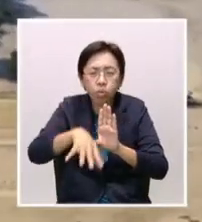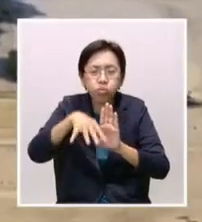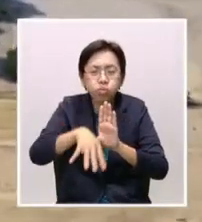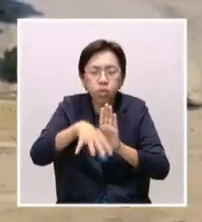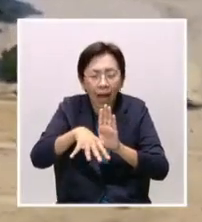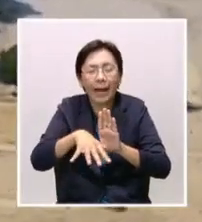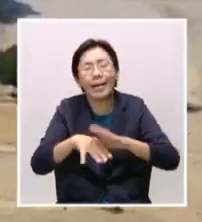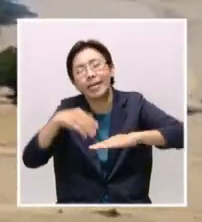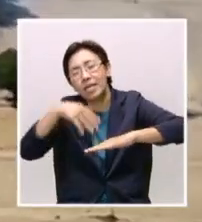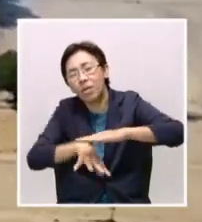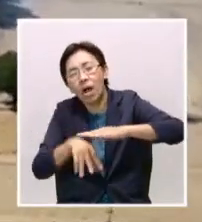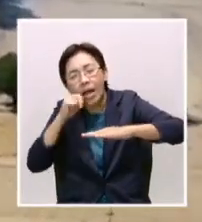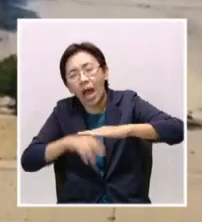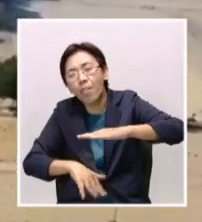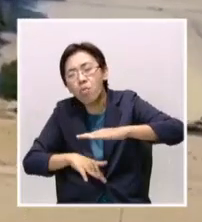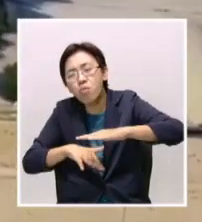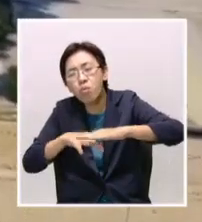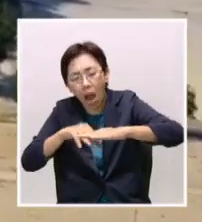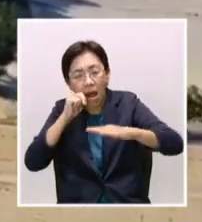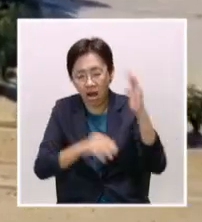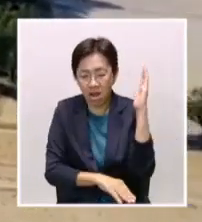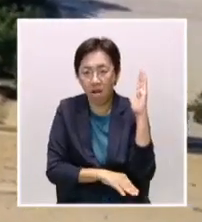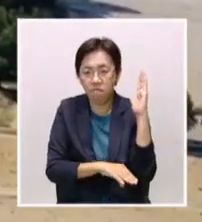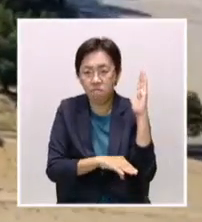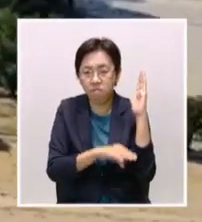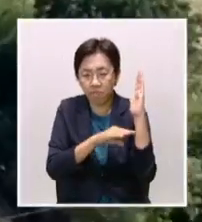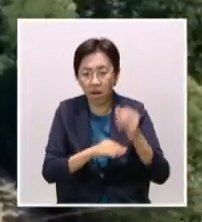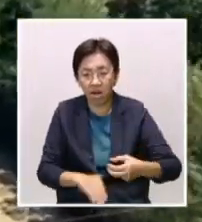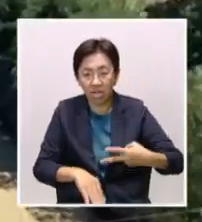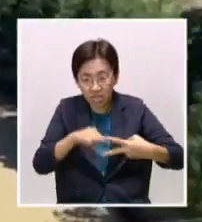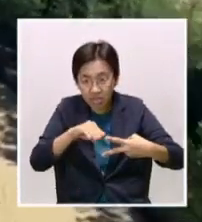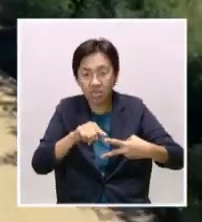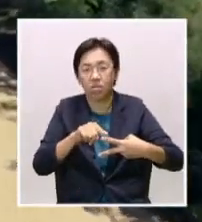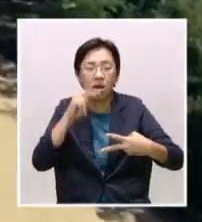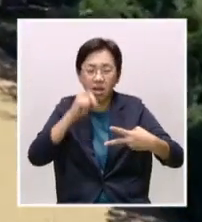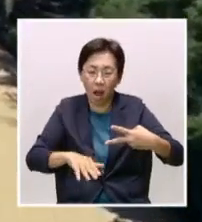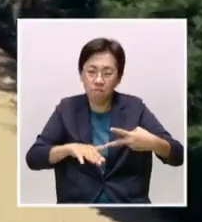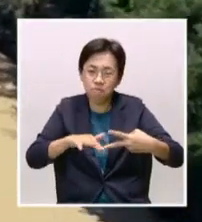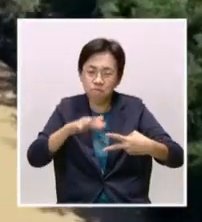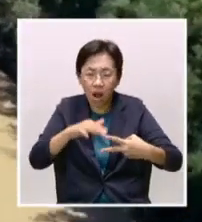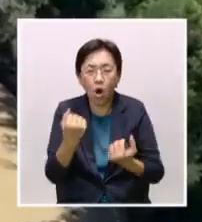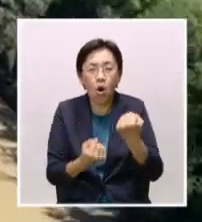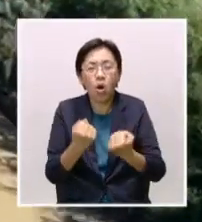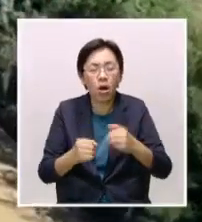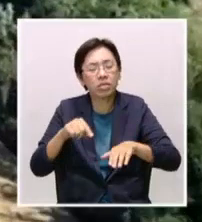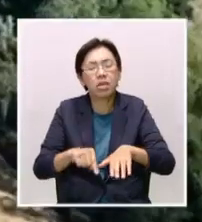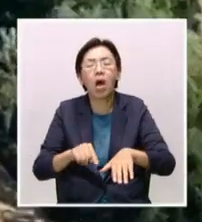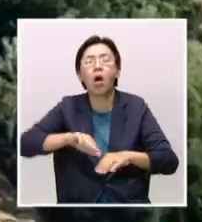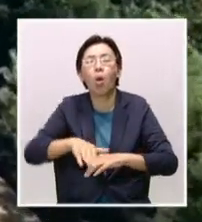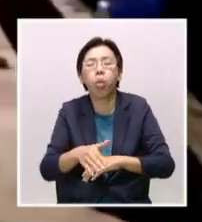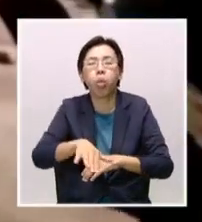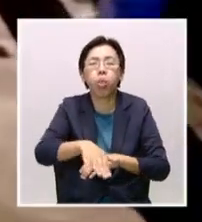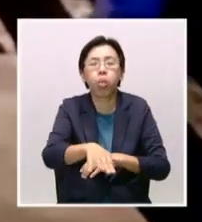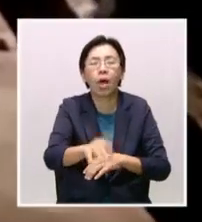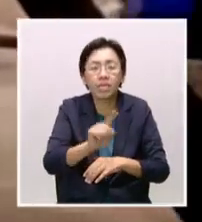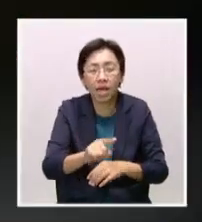ประชาชนหลายหลังมีรายงานน้ำท่วมสูงถึงชั้นที่2ของตัวบ้านเลยค่ะจนรถที่จอดอยู่หน้าบ้านลอยตามขึ้น